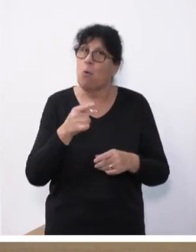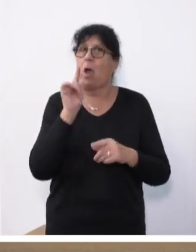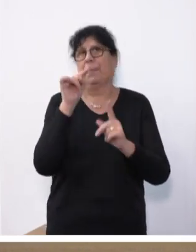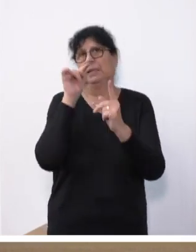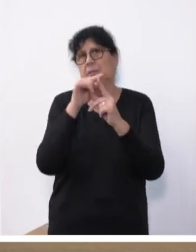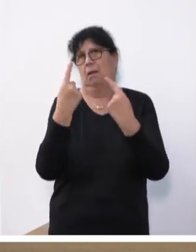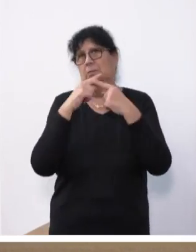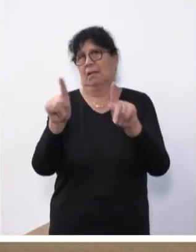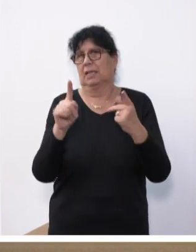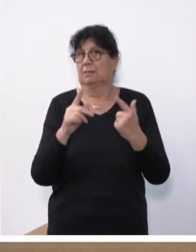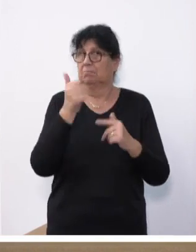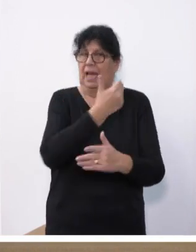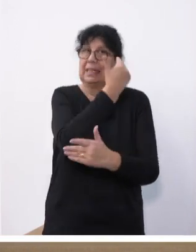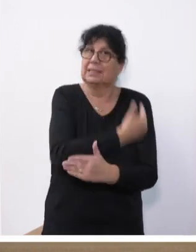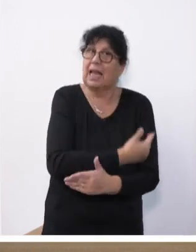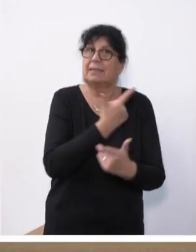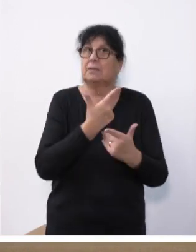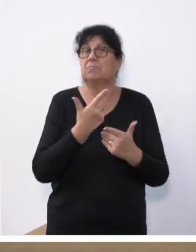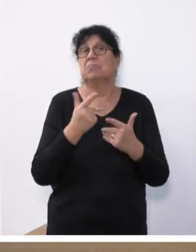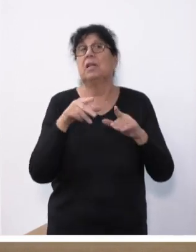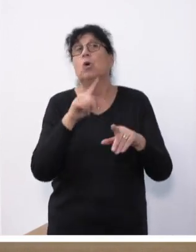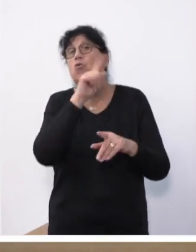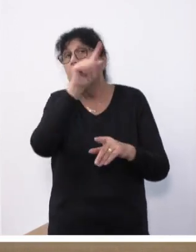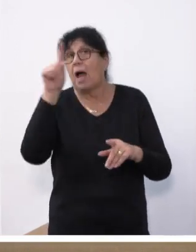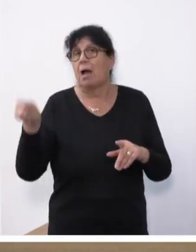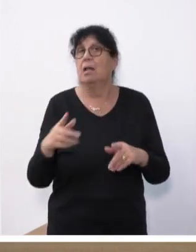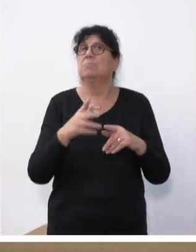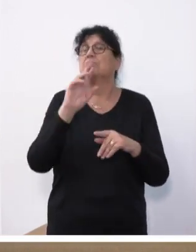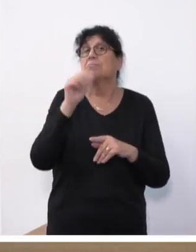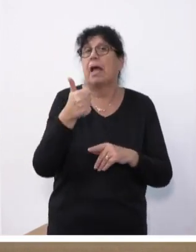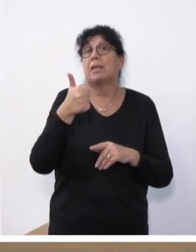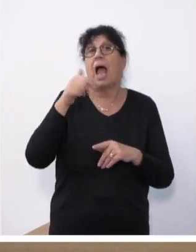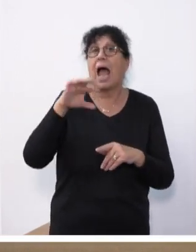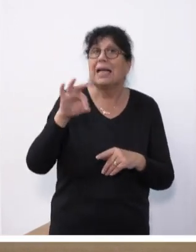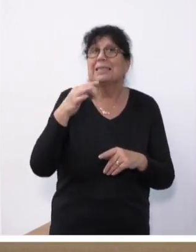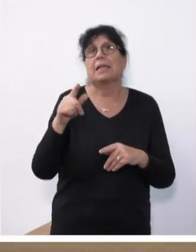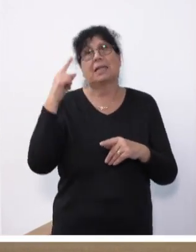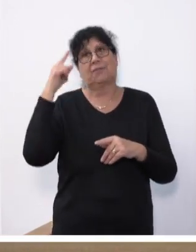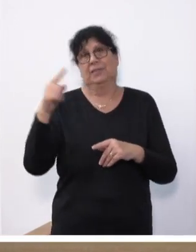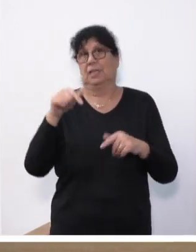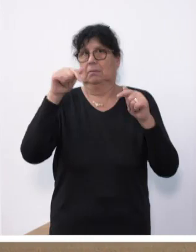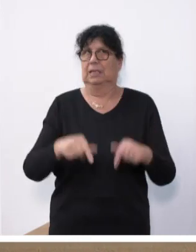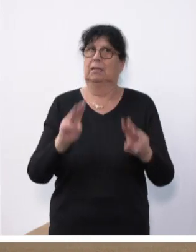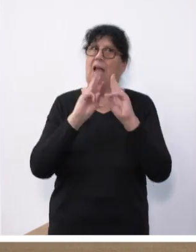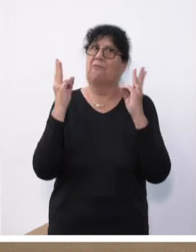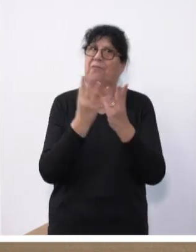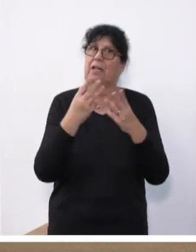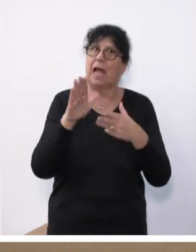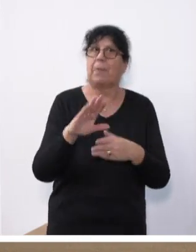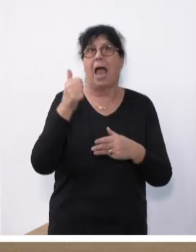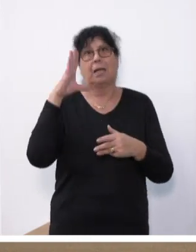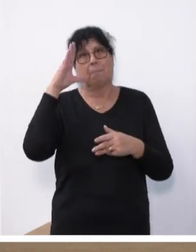anderes. Auf der einen Seite lehnt man überall eine der einzigen Gewissheit auf dieser Welt ab, dass ein Mann